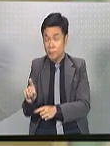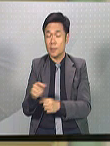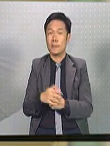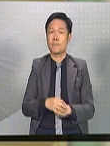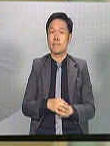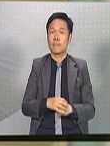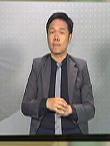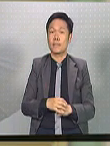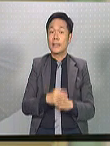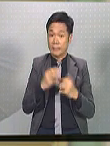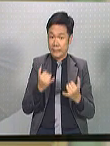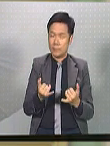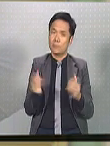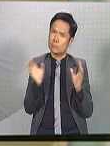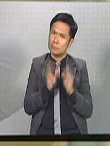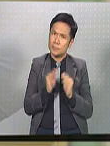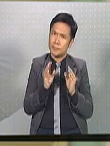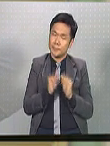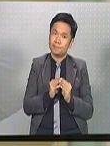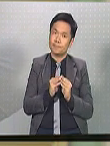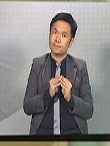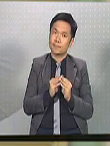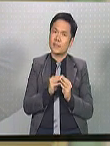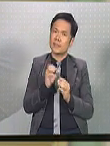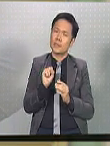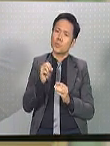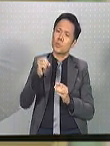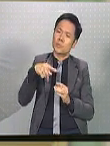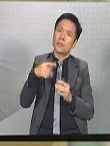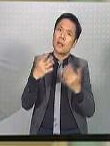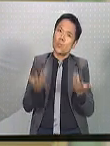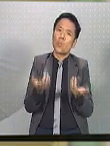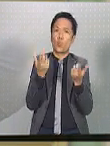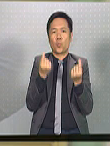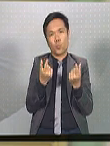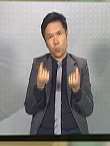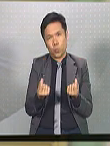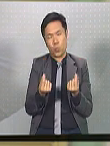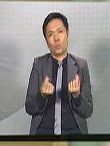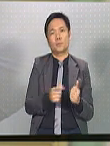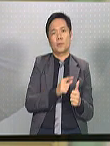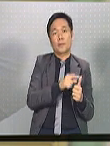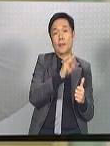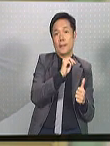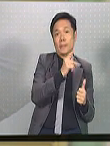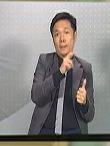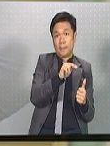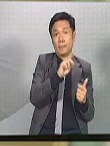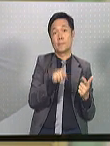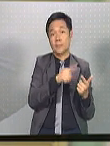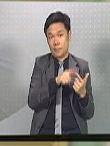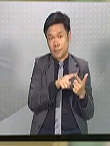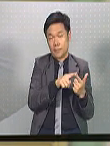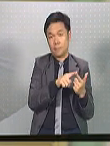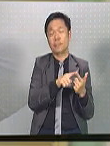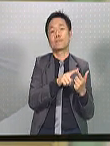dan sebagainya sedang dibincangkan oleh MKN Begitu juga dengan pameran Yang jam-jam terima